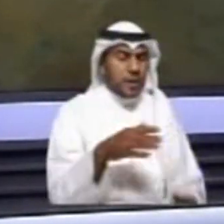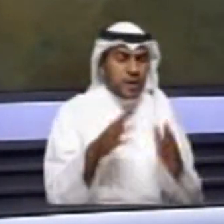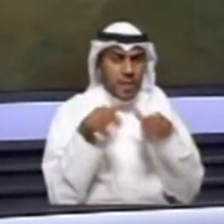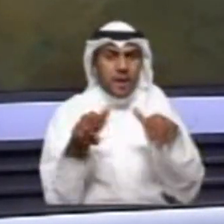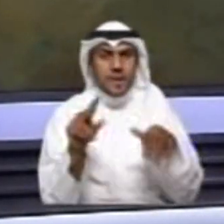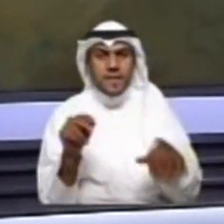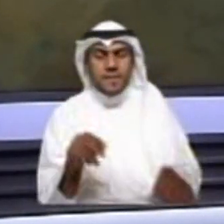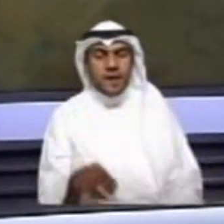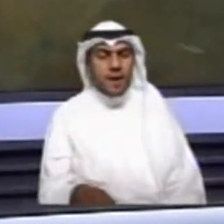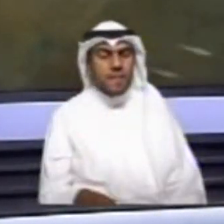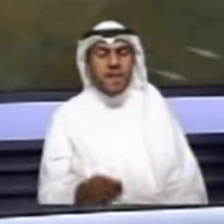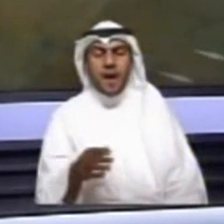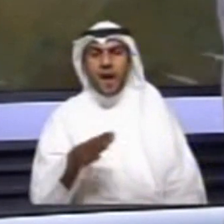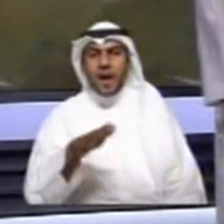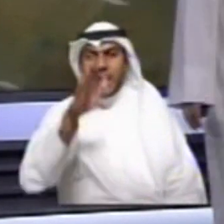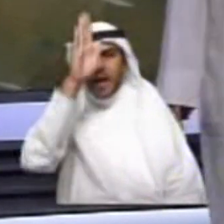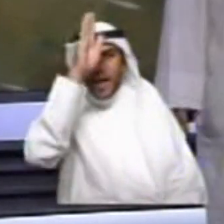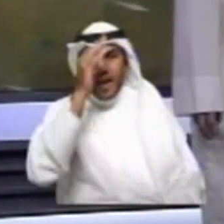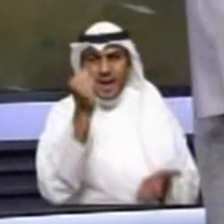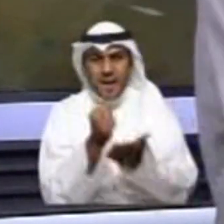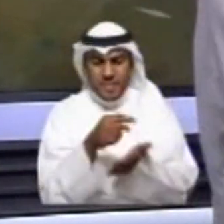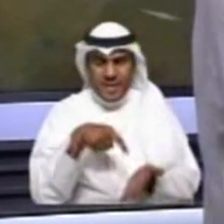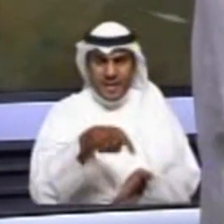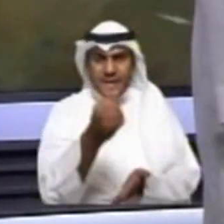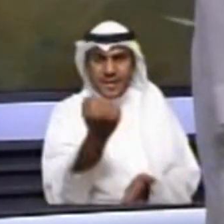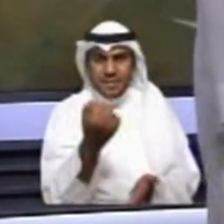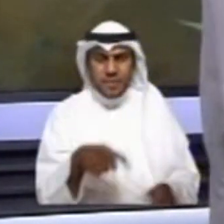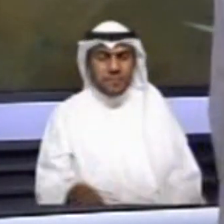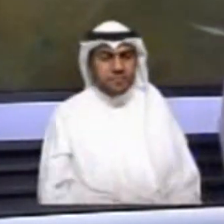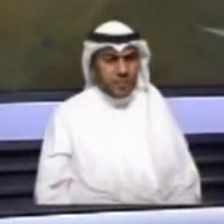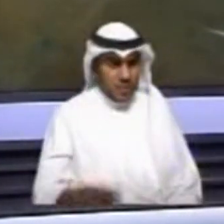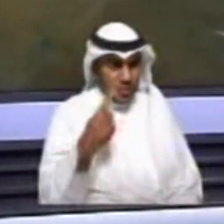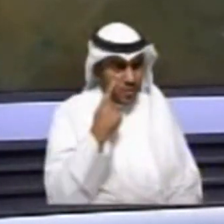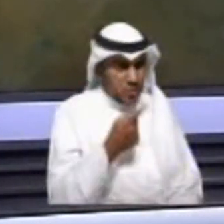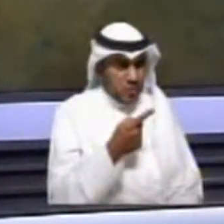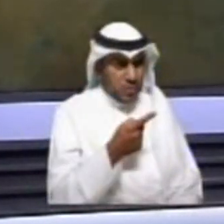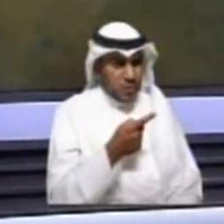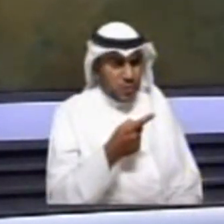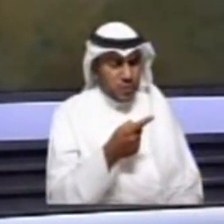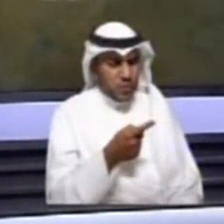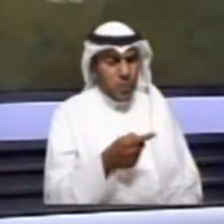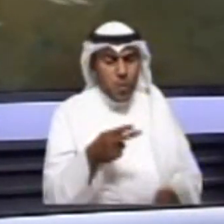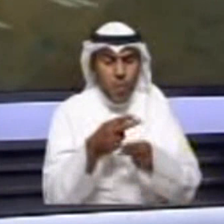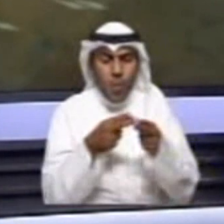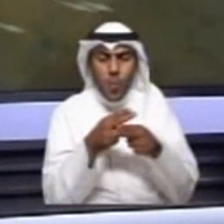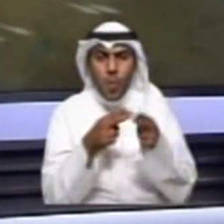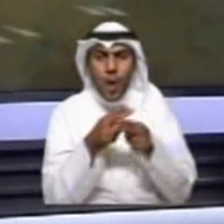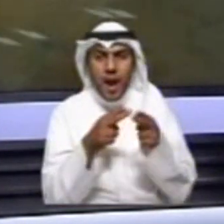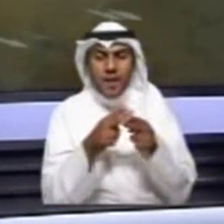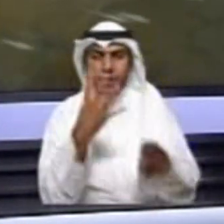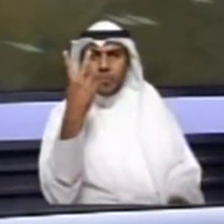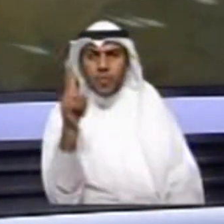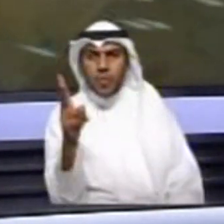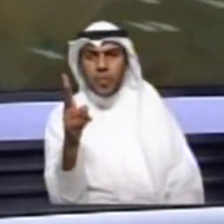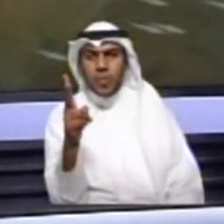في المناطق الحدودية الجنوبية من الكويت الوفرة وكذلك نويصيب ما بين 21 إلى 23 مدينة الكويت 24، يعني